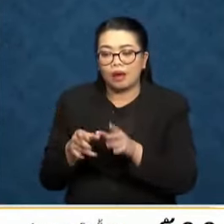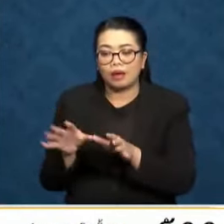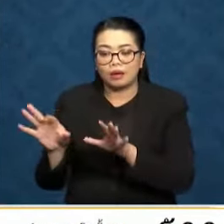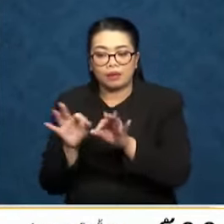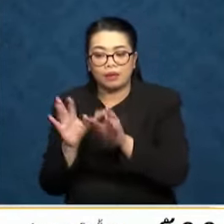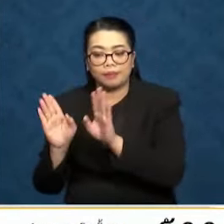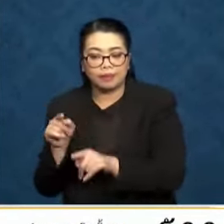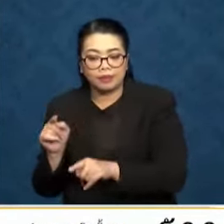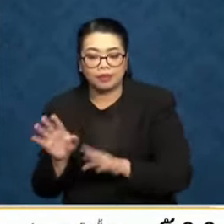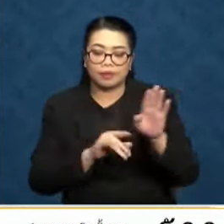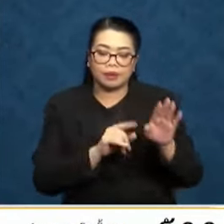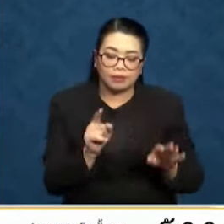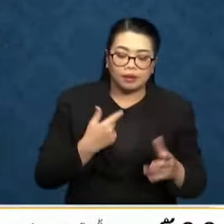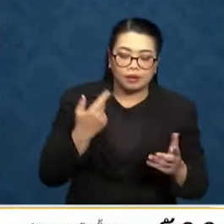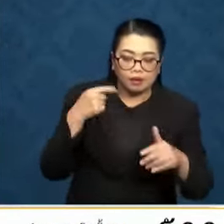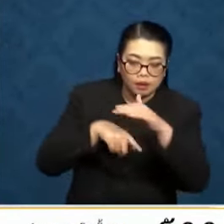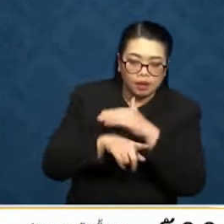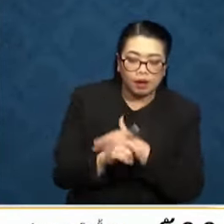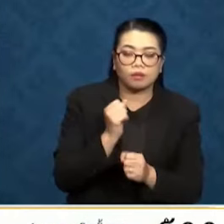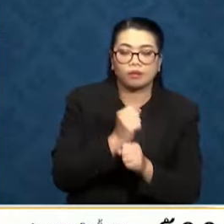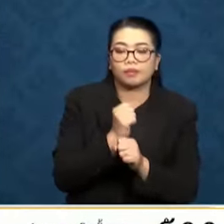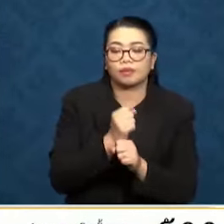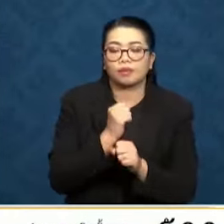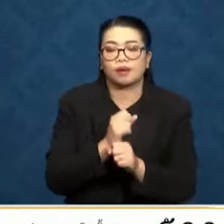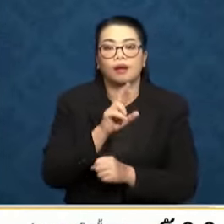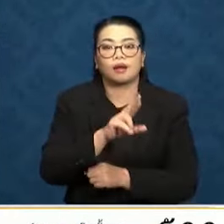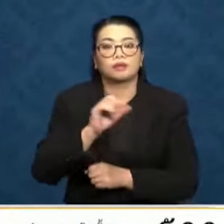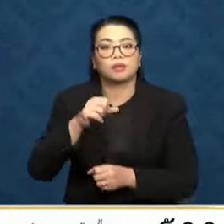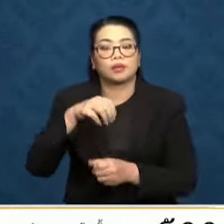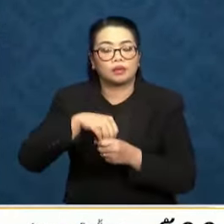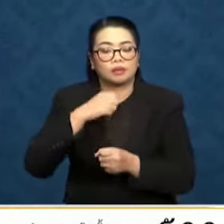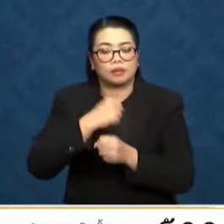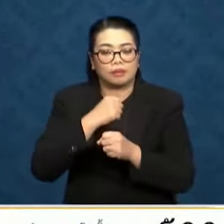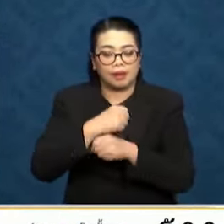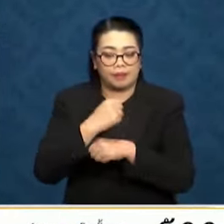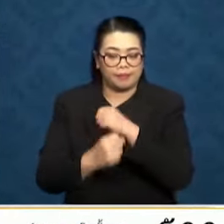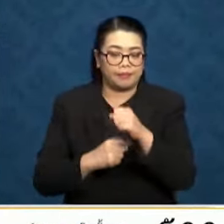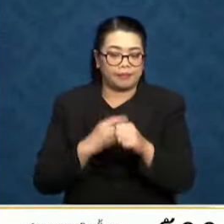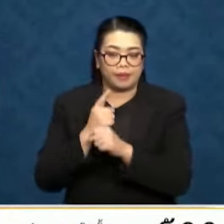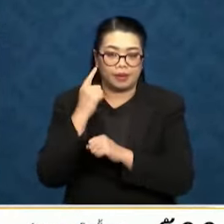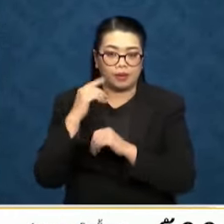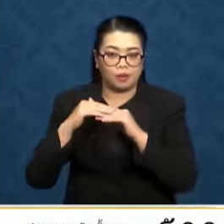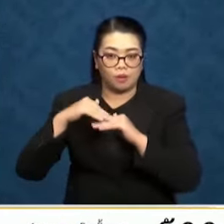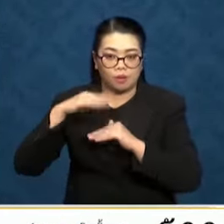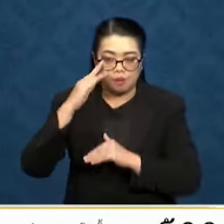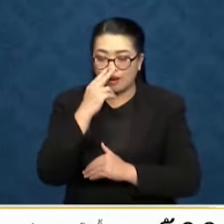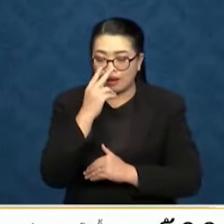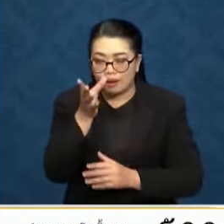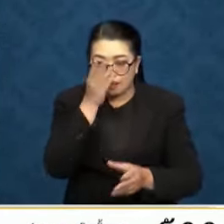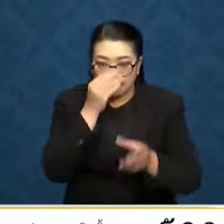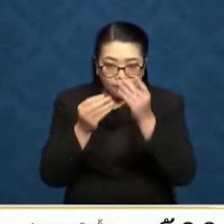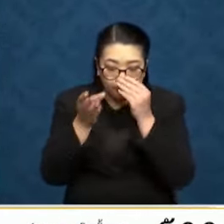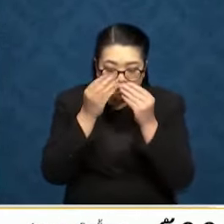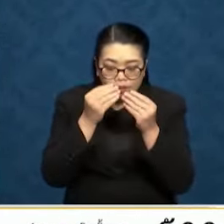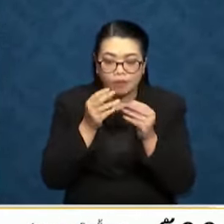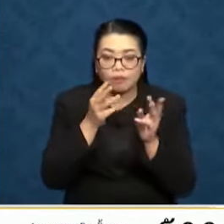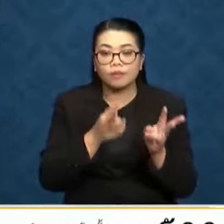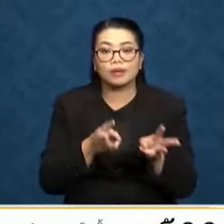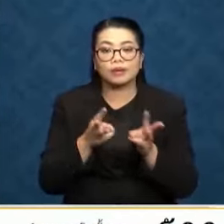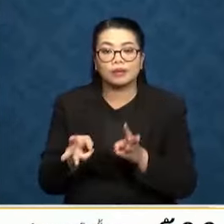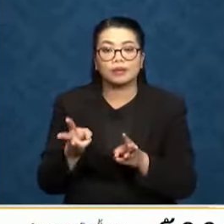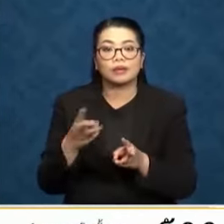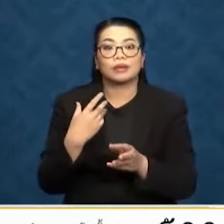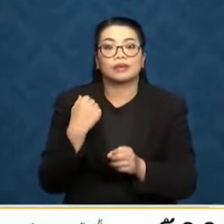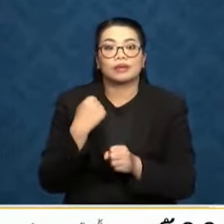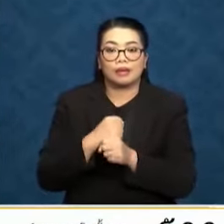ที่ดิฉันนะคะได้เข้ามาทำงานในสภาแห่งนี้เป็นเวลาปีกว่าๆค่ะดิฉันได้เรียนรู้ว่าการ